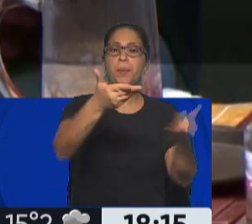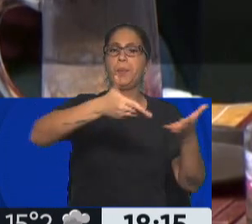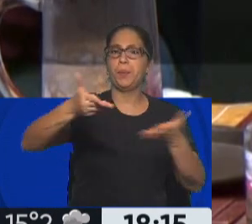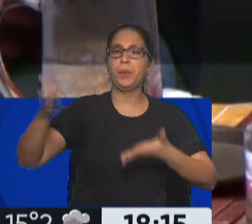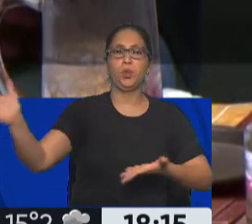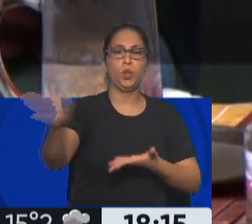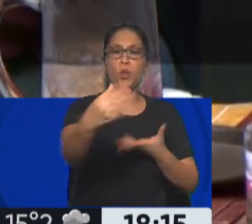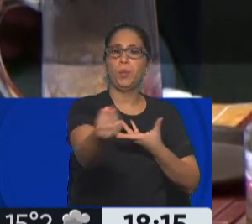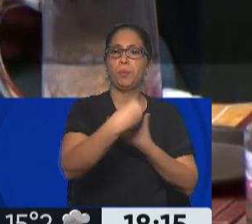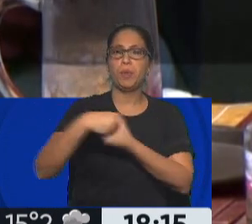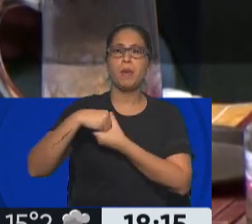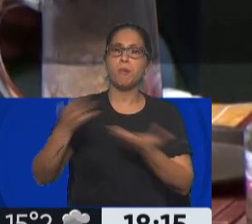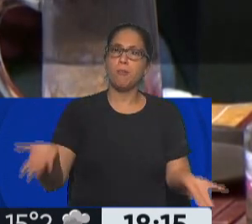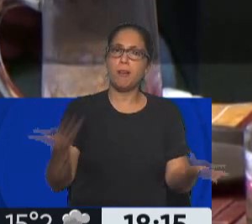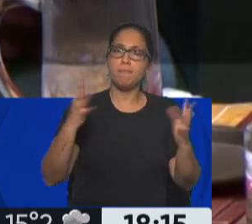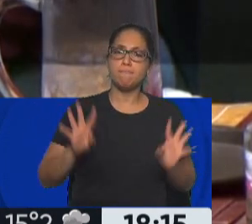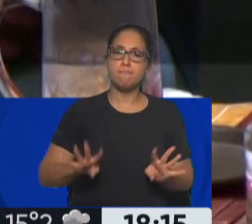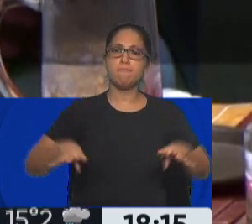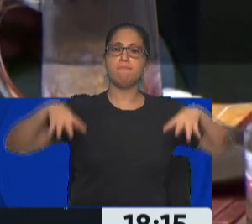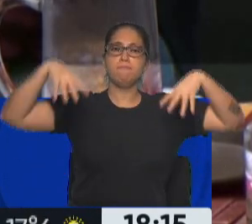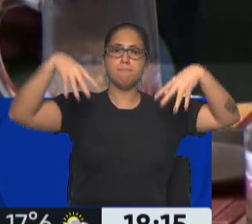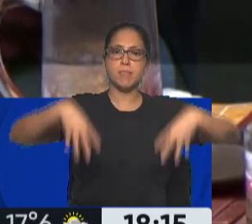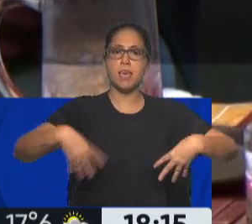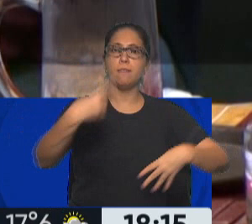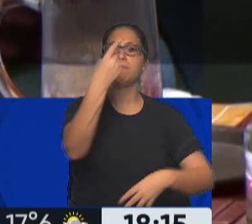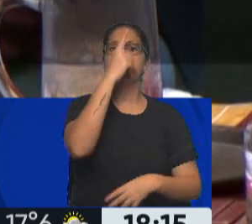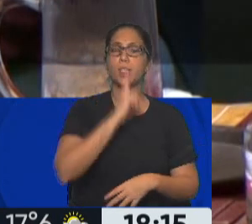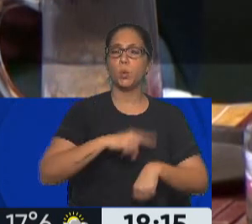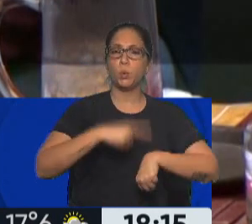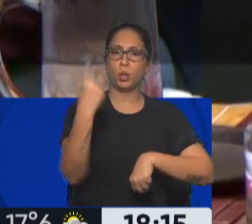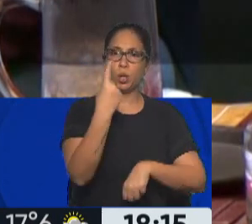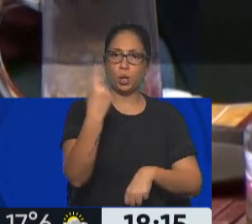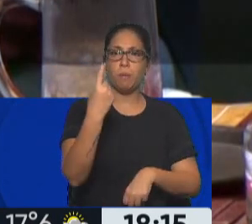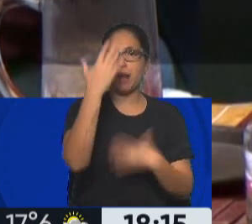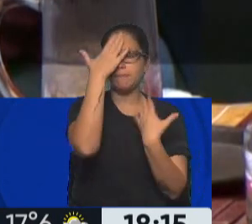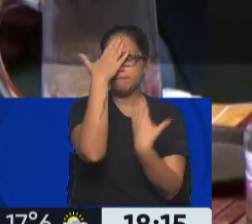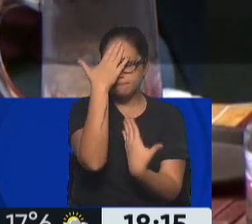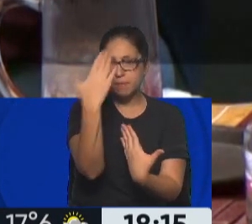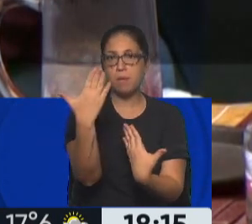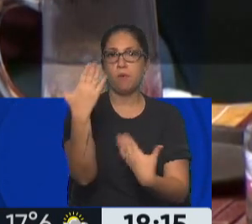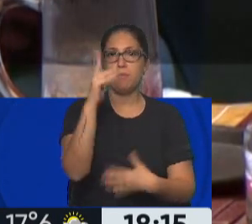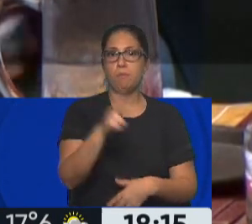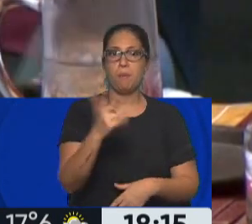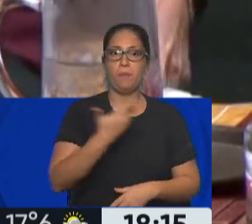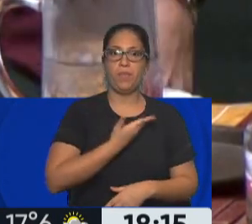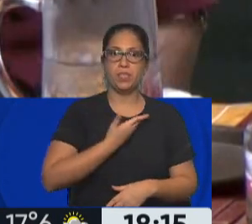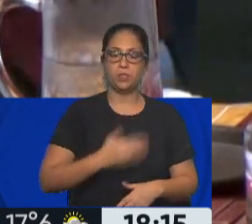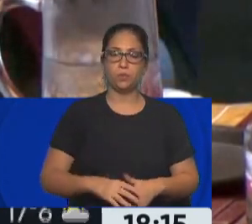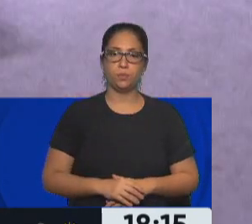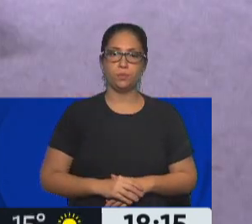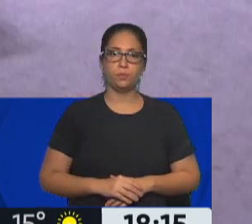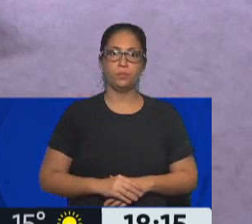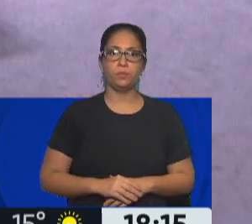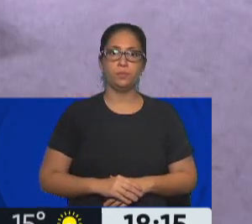chacune à se lever et à observer une minute de silence à la mémoire de Sa Sainteté le Pape François.